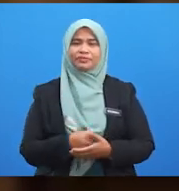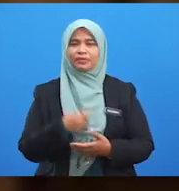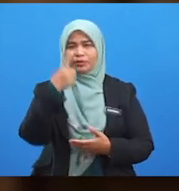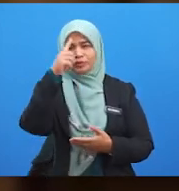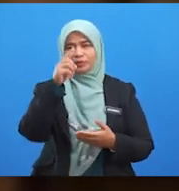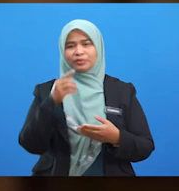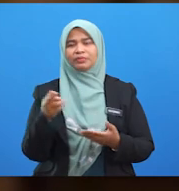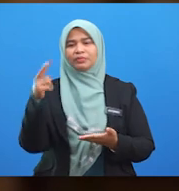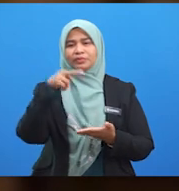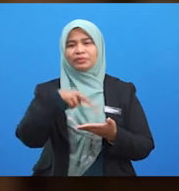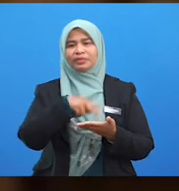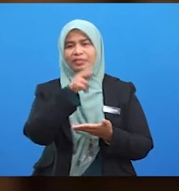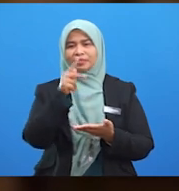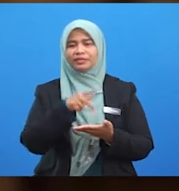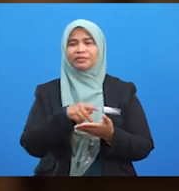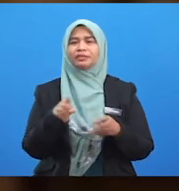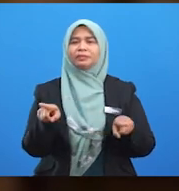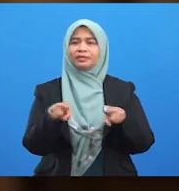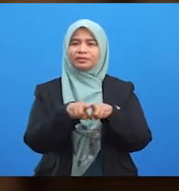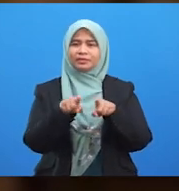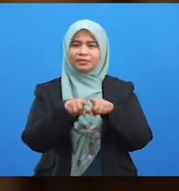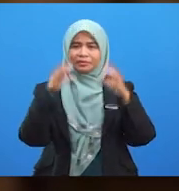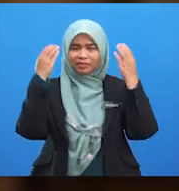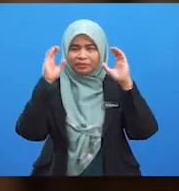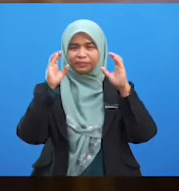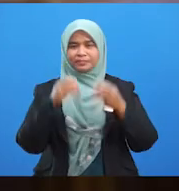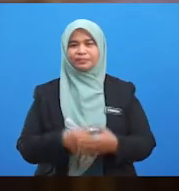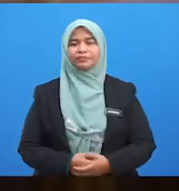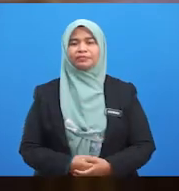untuk mengulang kaji bersama-sama cikgu.